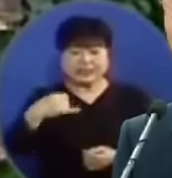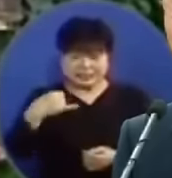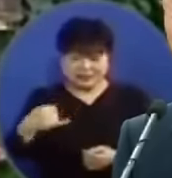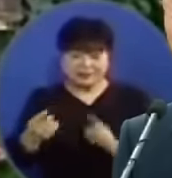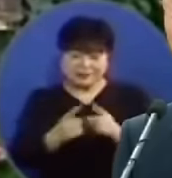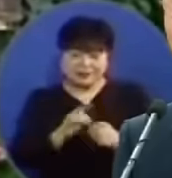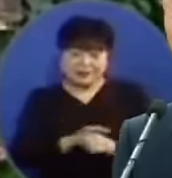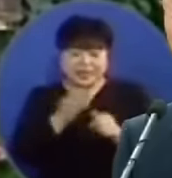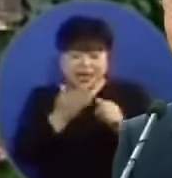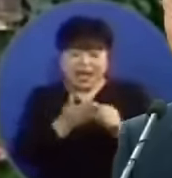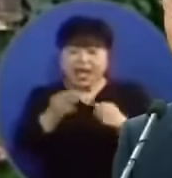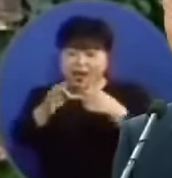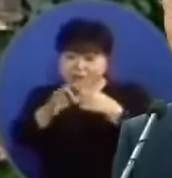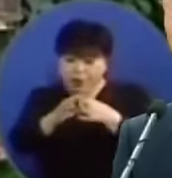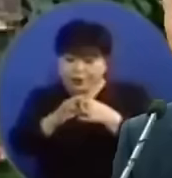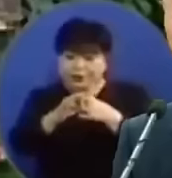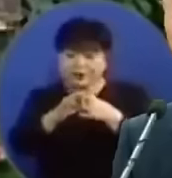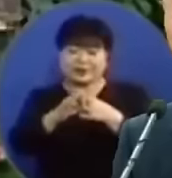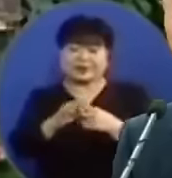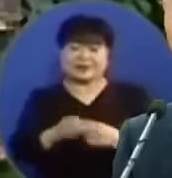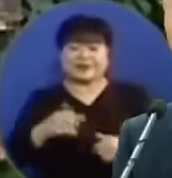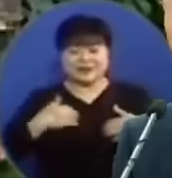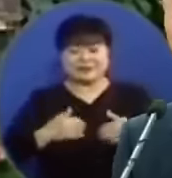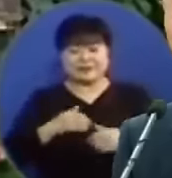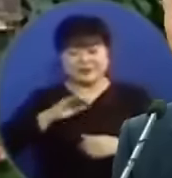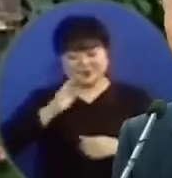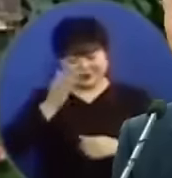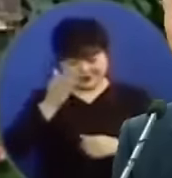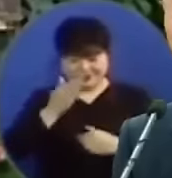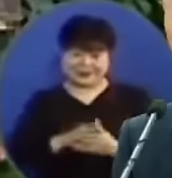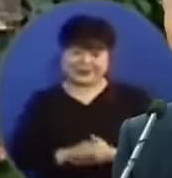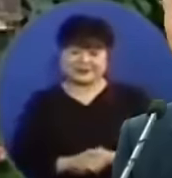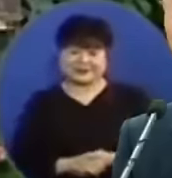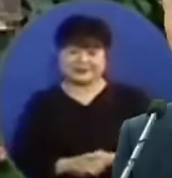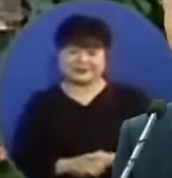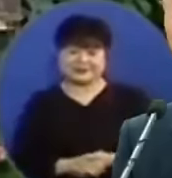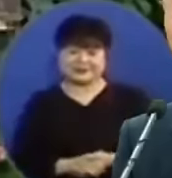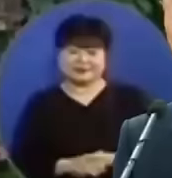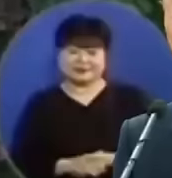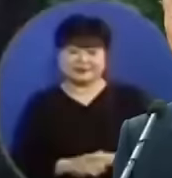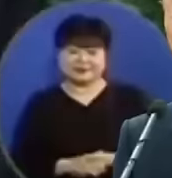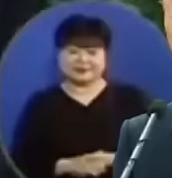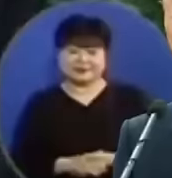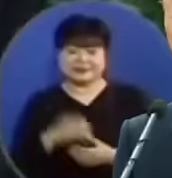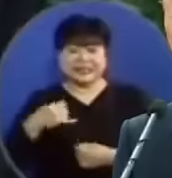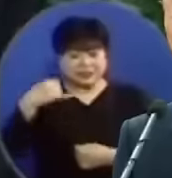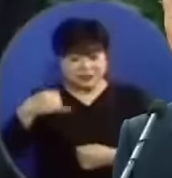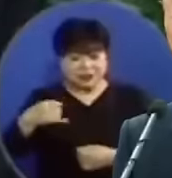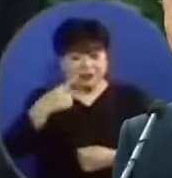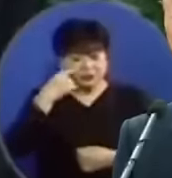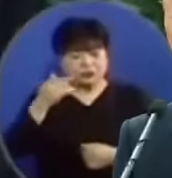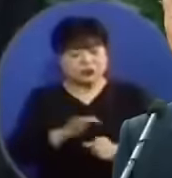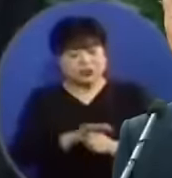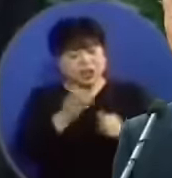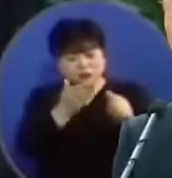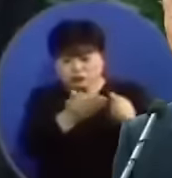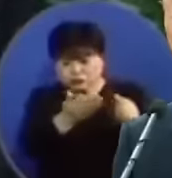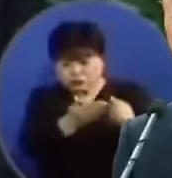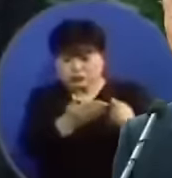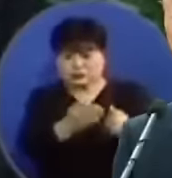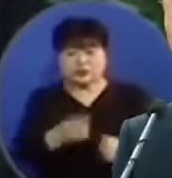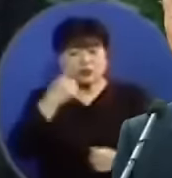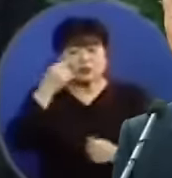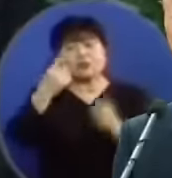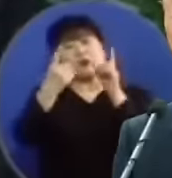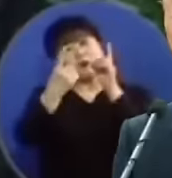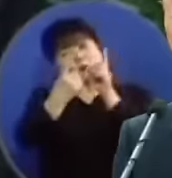서로 사랑하면 기쁨이 넘치라는 것입니다. 자식들이 부모를 사랑하면,